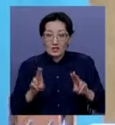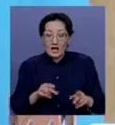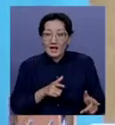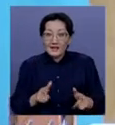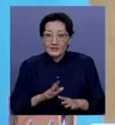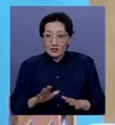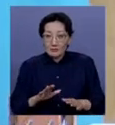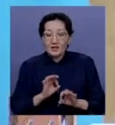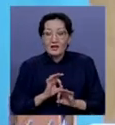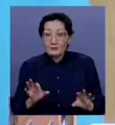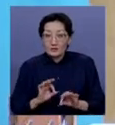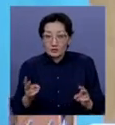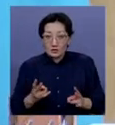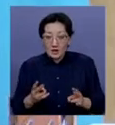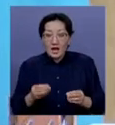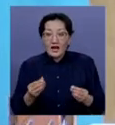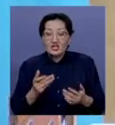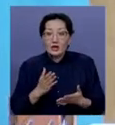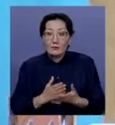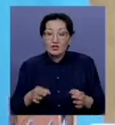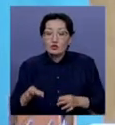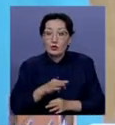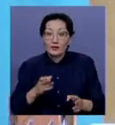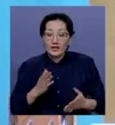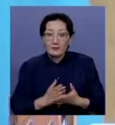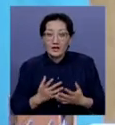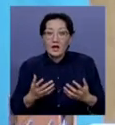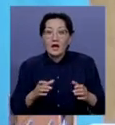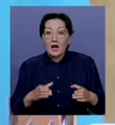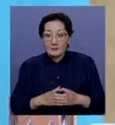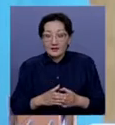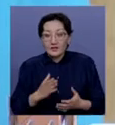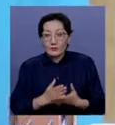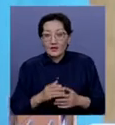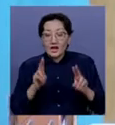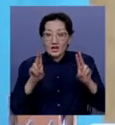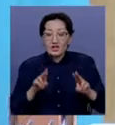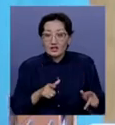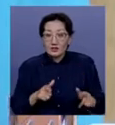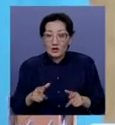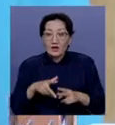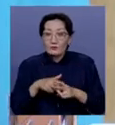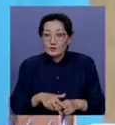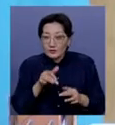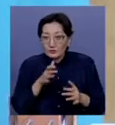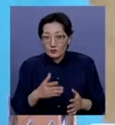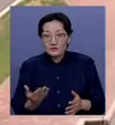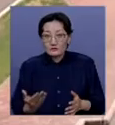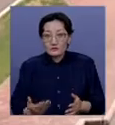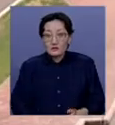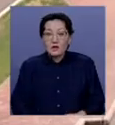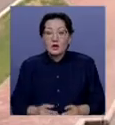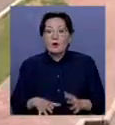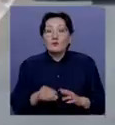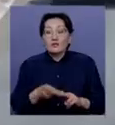әзірлей алмады деп түсіндіру керек. Ақша бар, жобалар бар, аппарат бар. Ережелер әзірлетуге мәжбүрлей алмайсыз ба сонда?